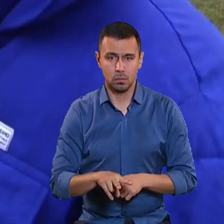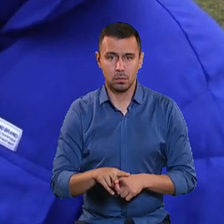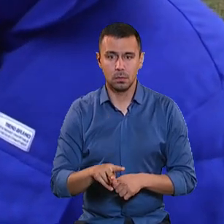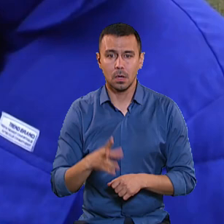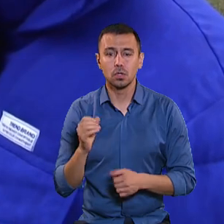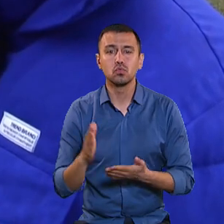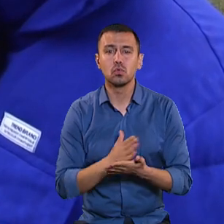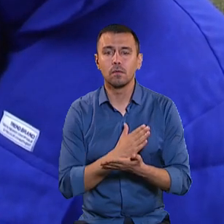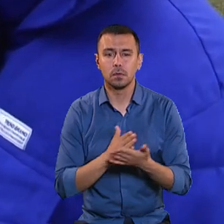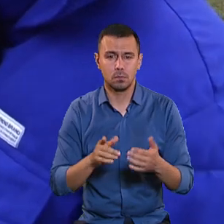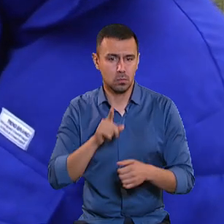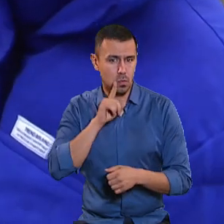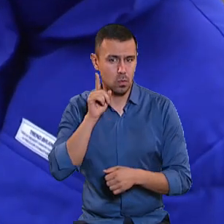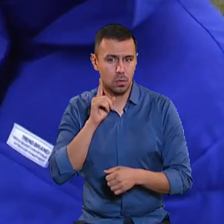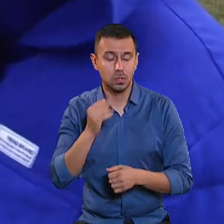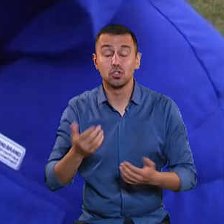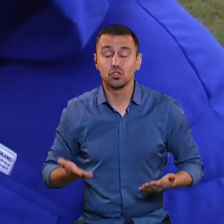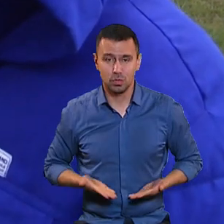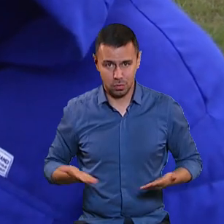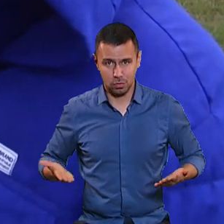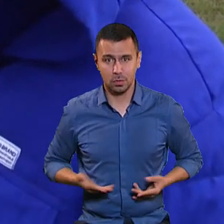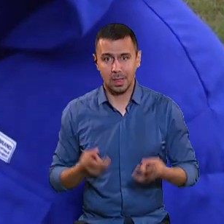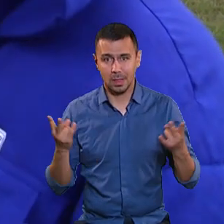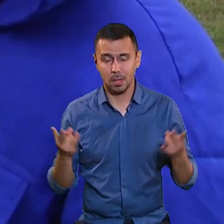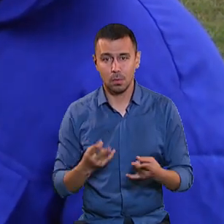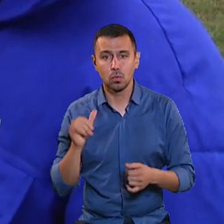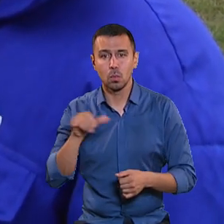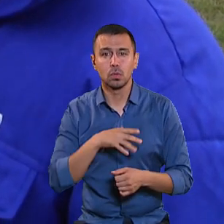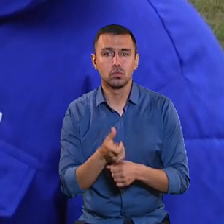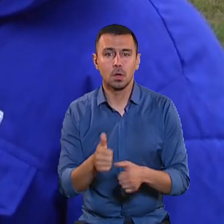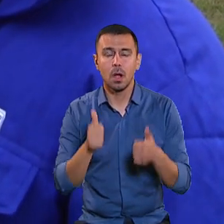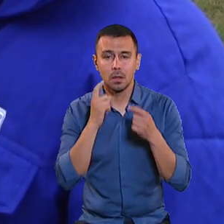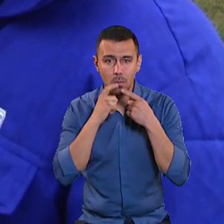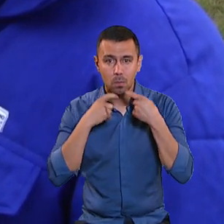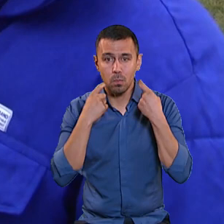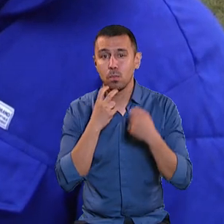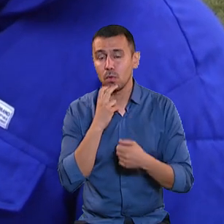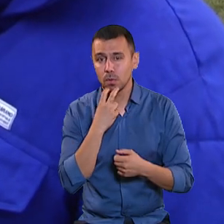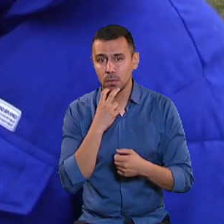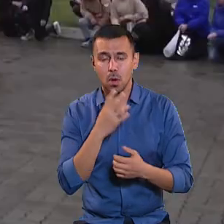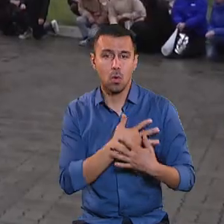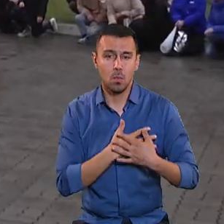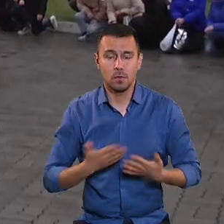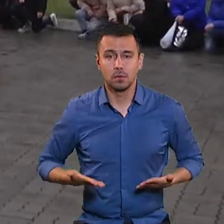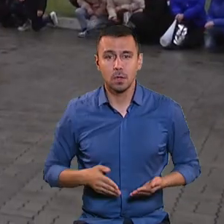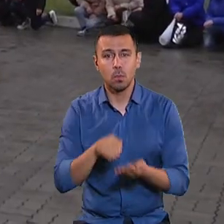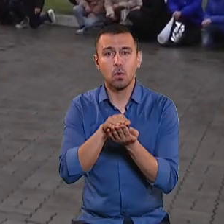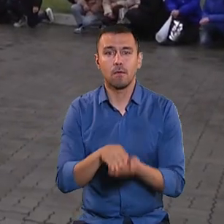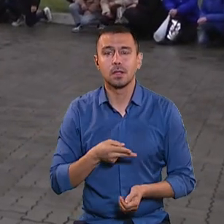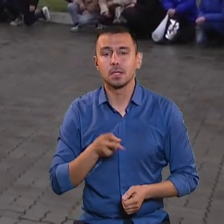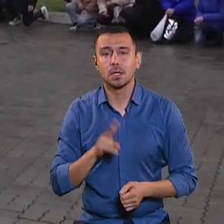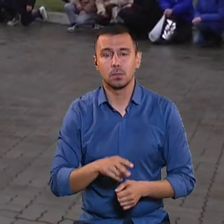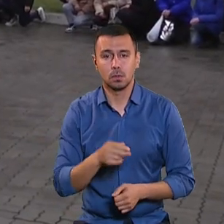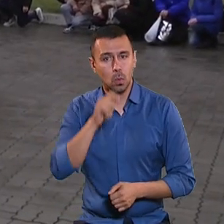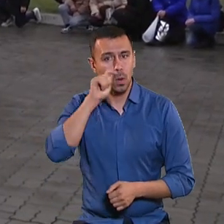ще зовсім молой же жити і жити в го була дуже гарна посмішка любив життя поховали загиблого